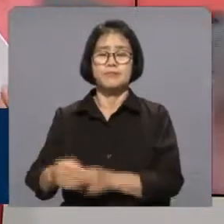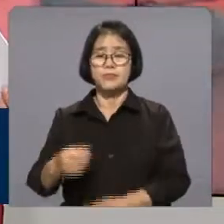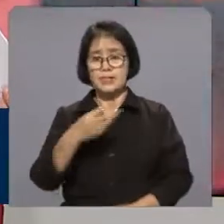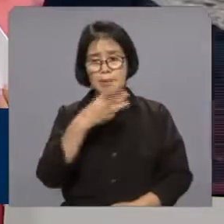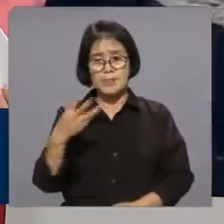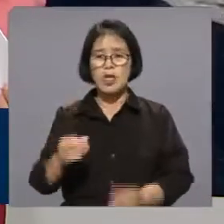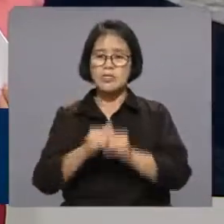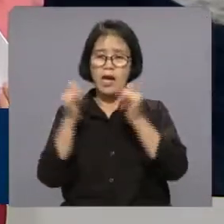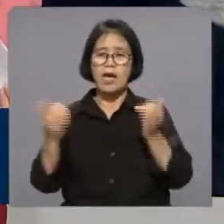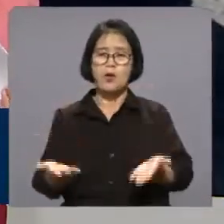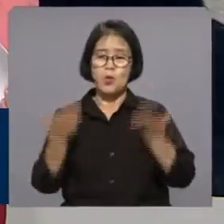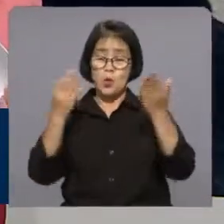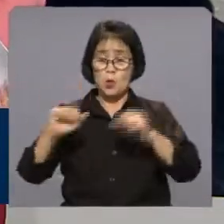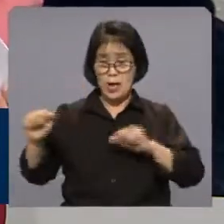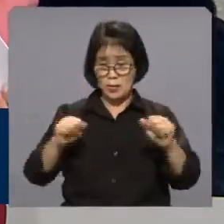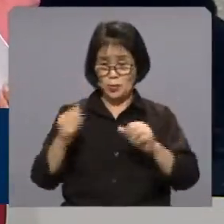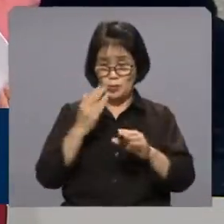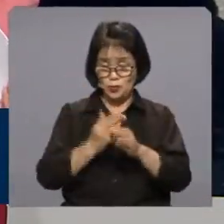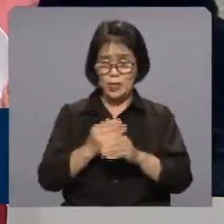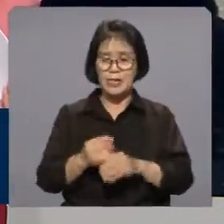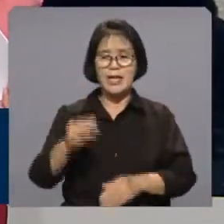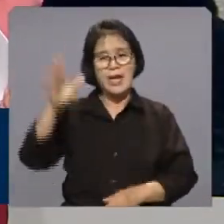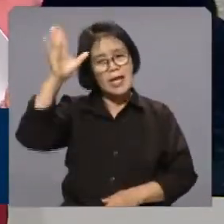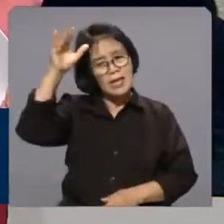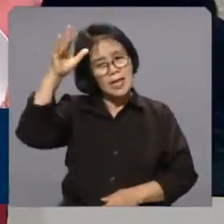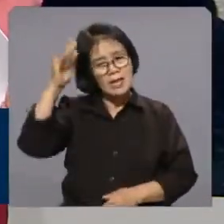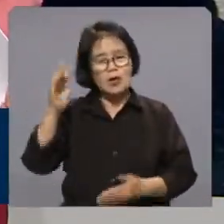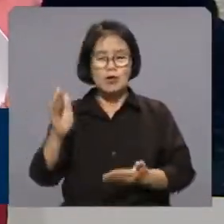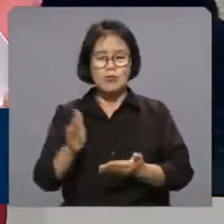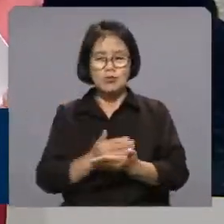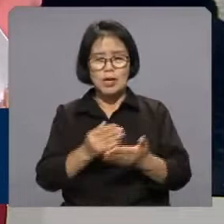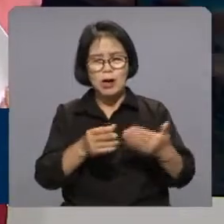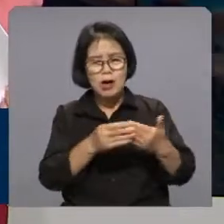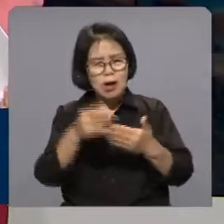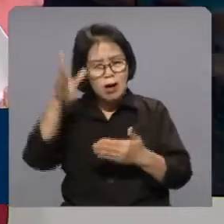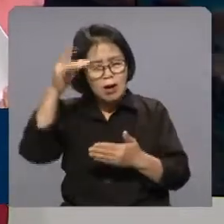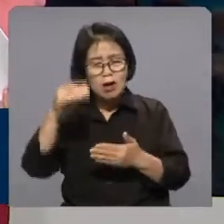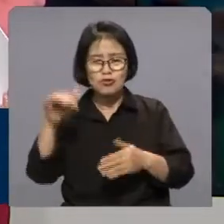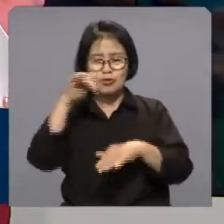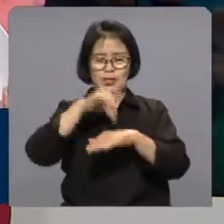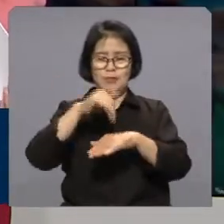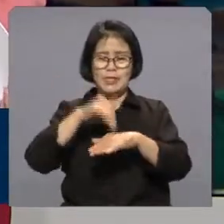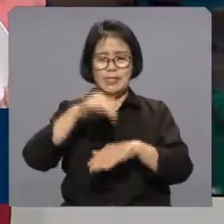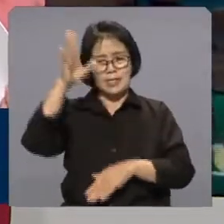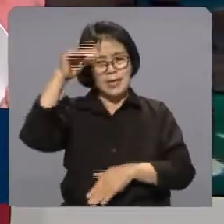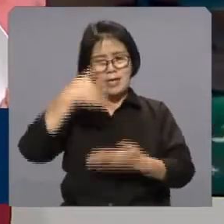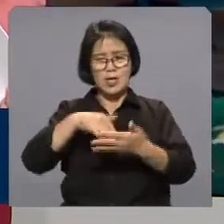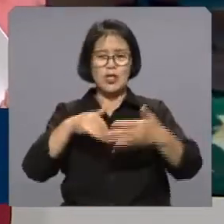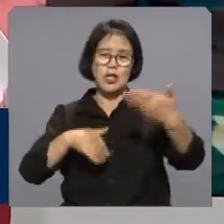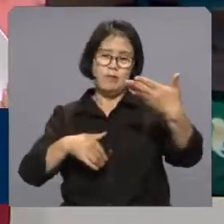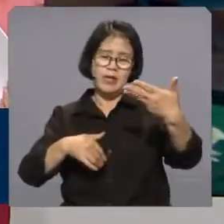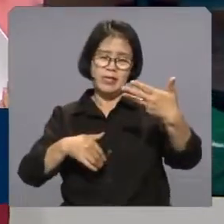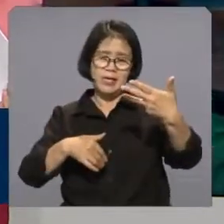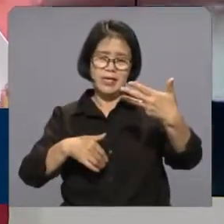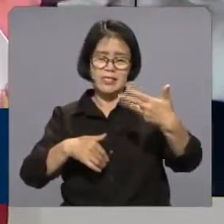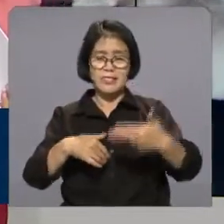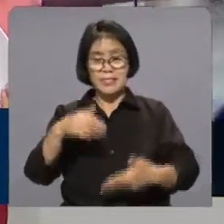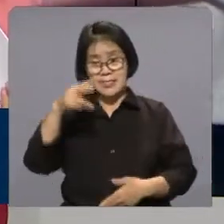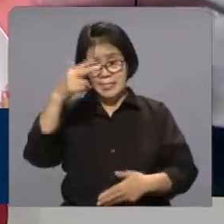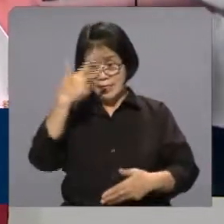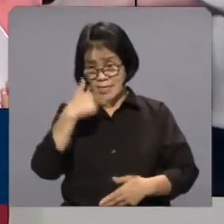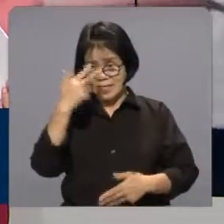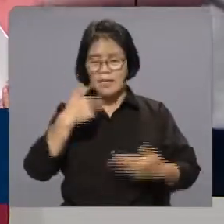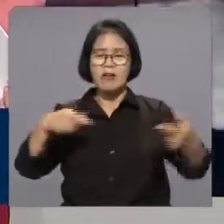삼성이 사회 공헌 활동의 하나로 안내견 분양 사업을 해오고 있는데요. 훈련을 마친 안내견 8마리가 시각장애인 파트너와